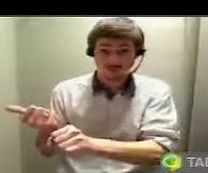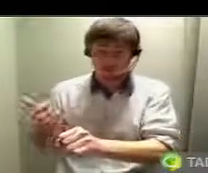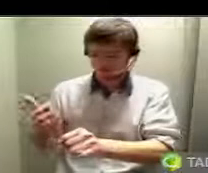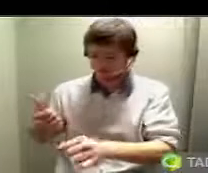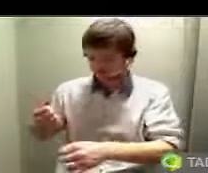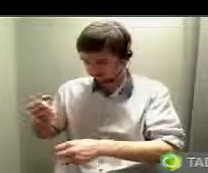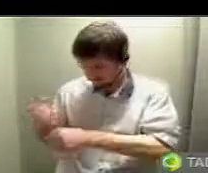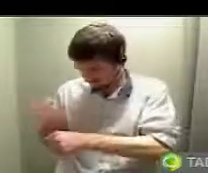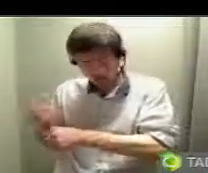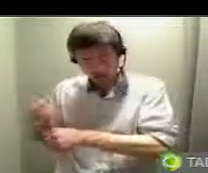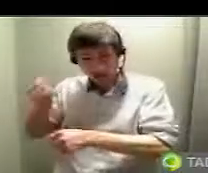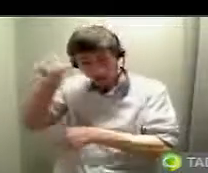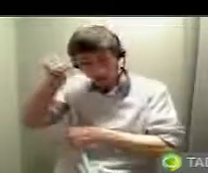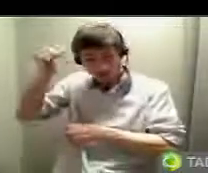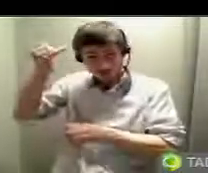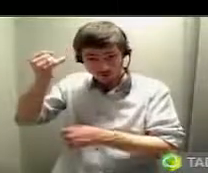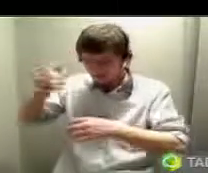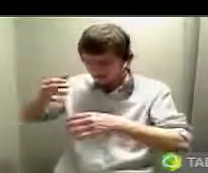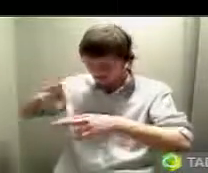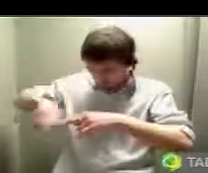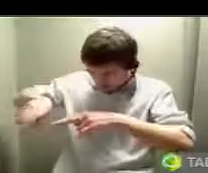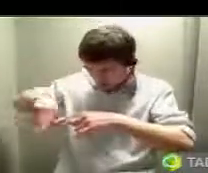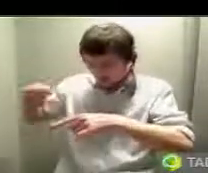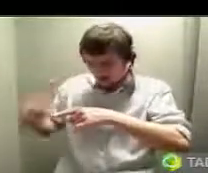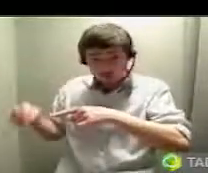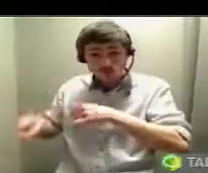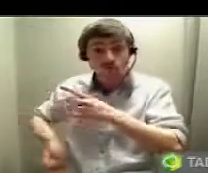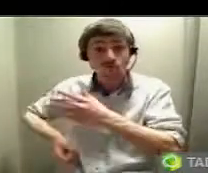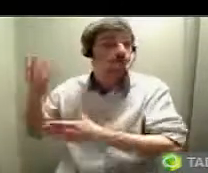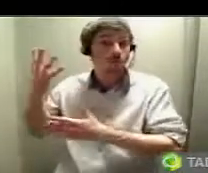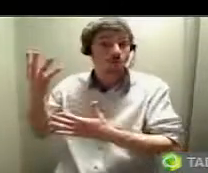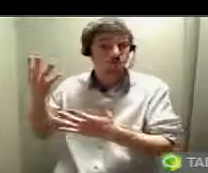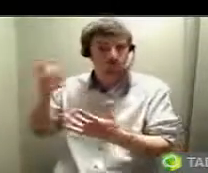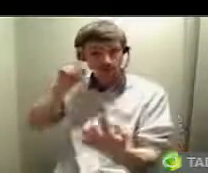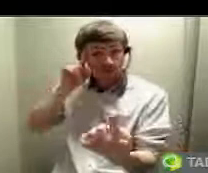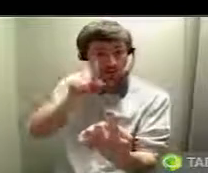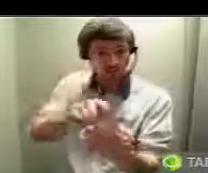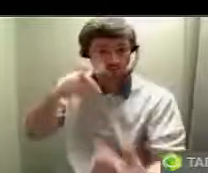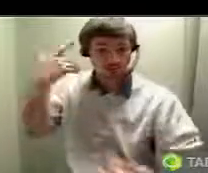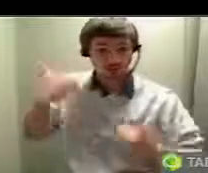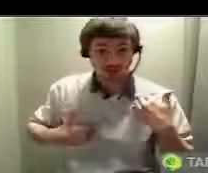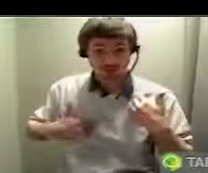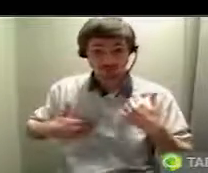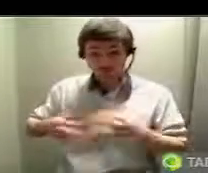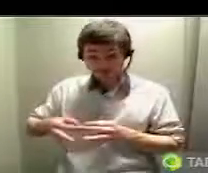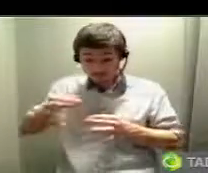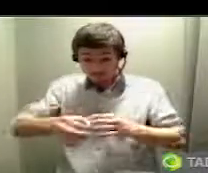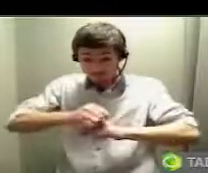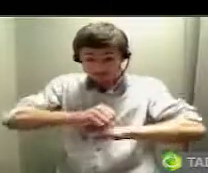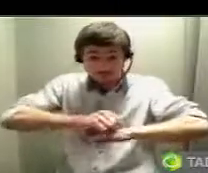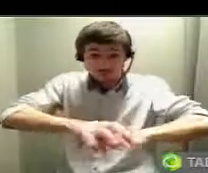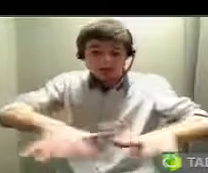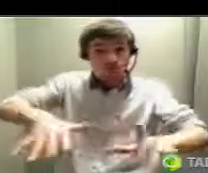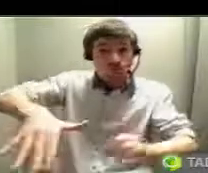personnes en situation de handicap, c'est en réalité l'ensemble de la société qui en profite. Moi, je vous propose une chose. C'est